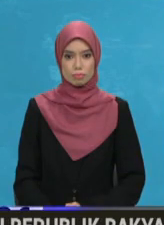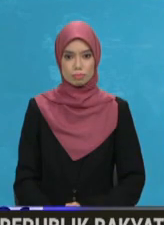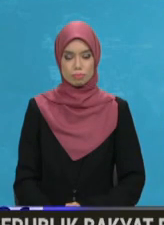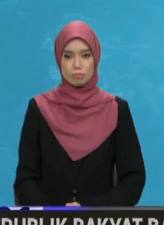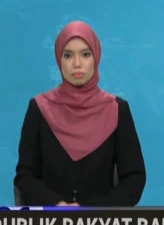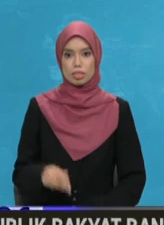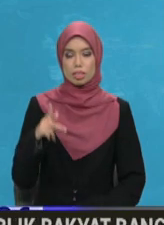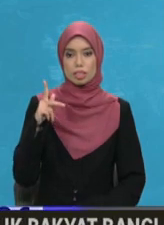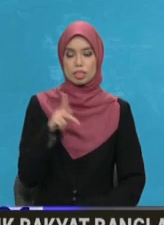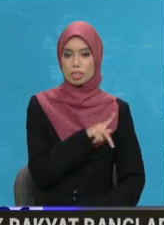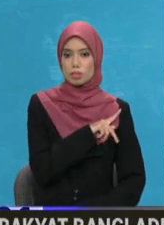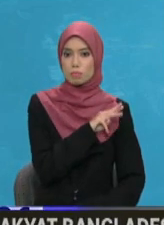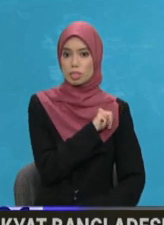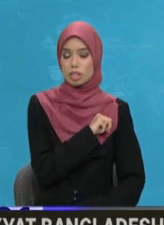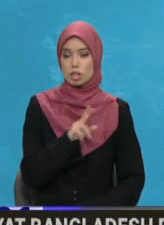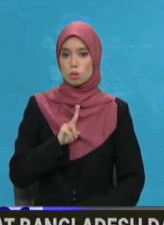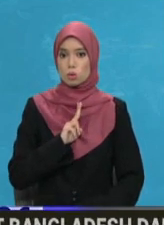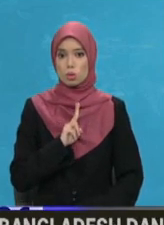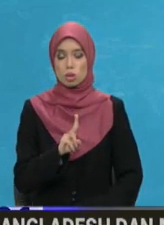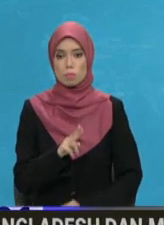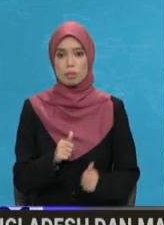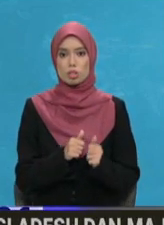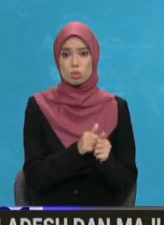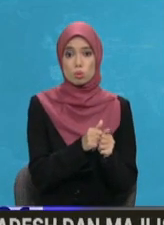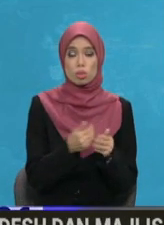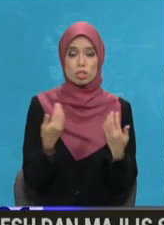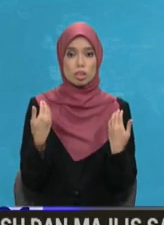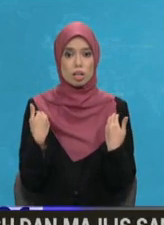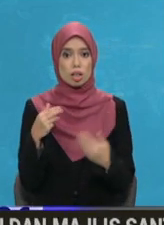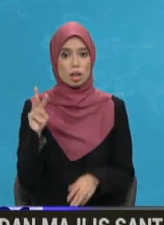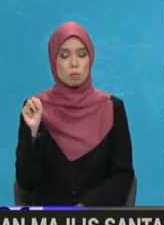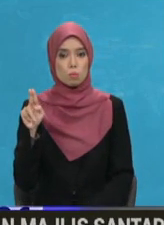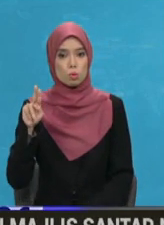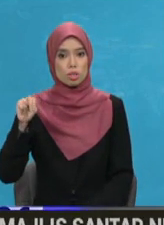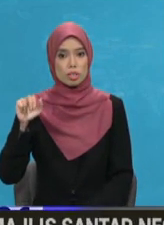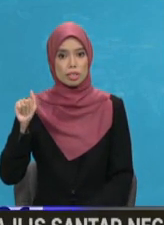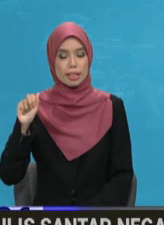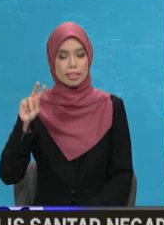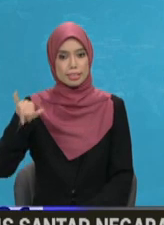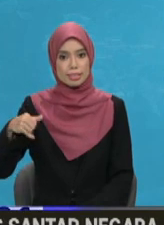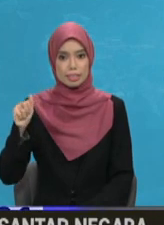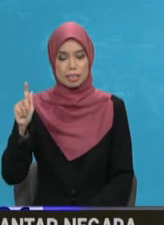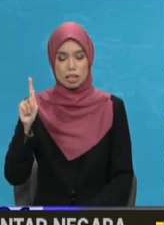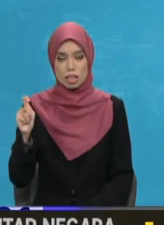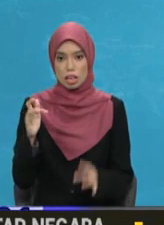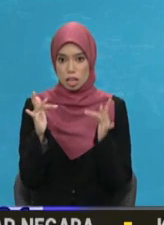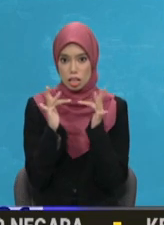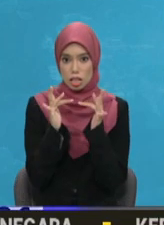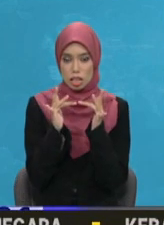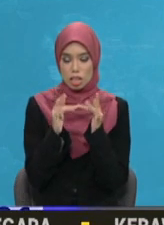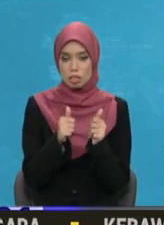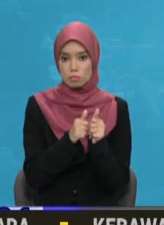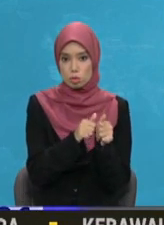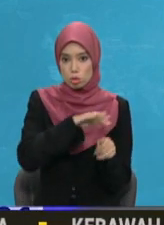Kementerian oleh walegama meneruskan lagi malam Munajat ke-57 secara Maya dengan penyerotan orang ramai dan